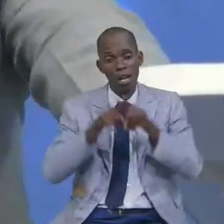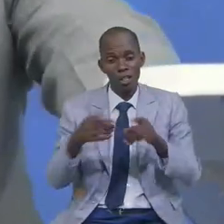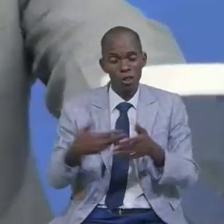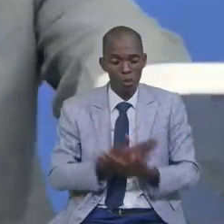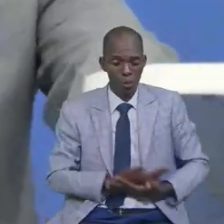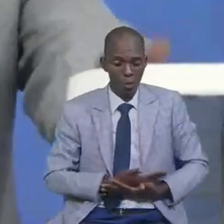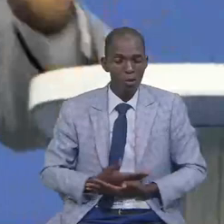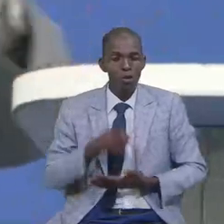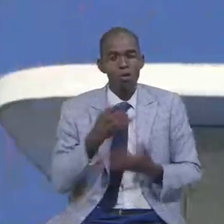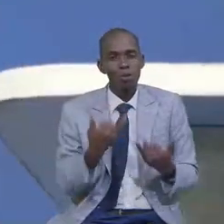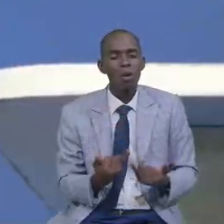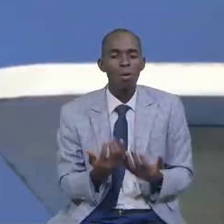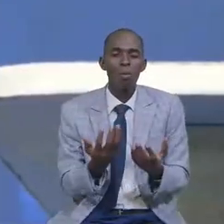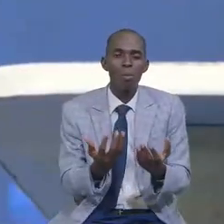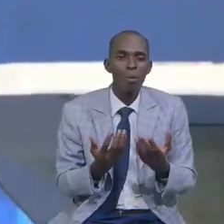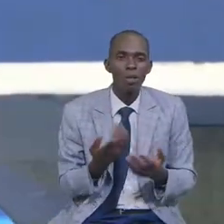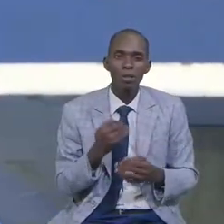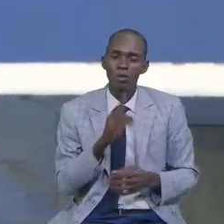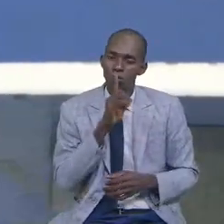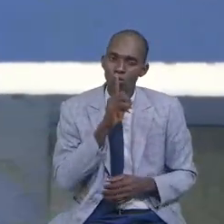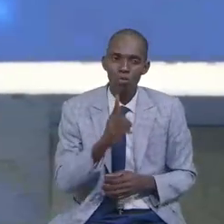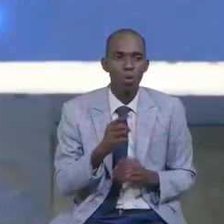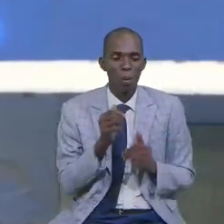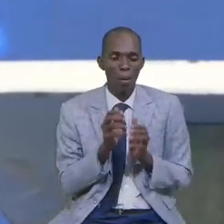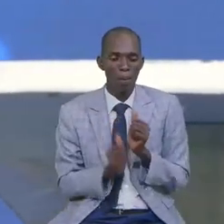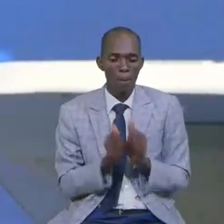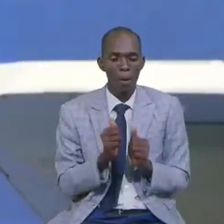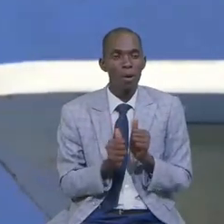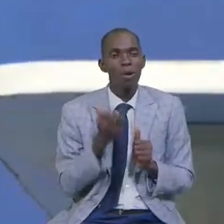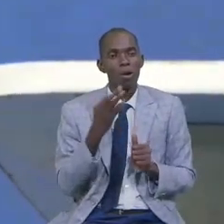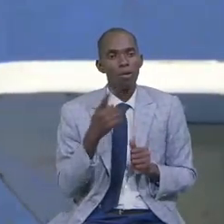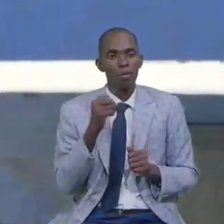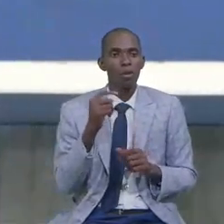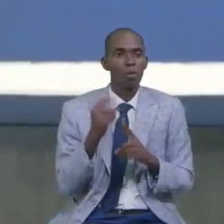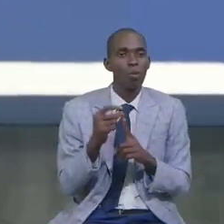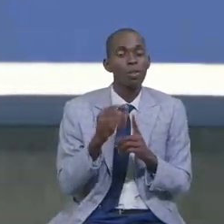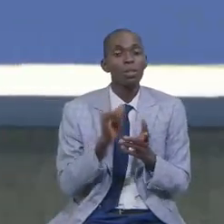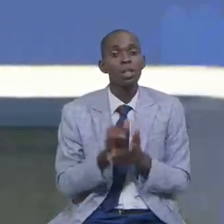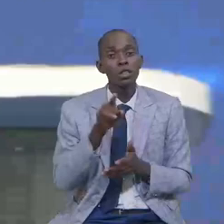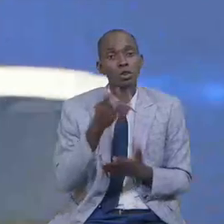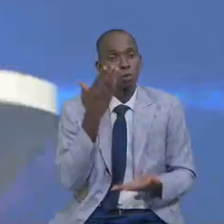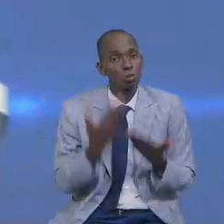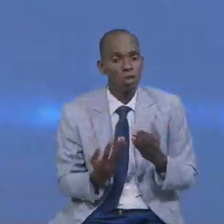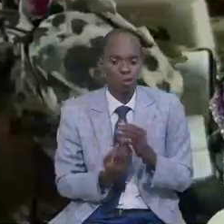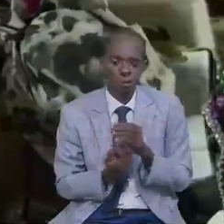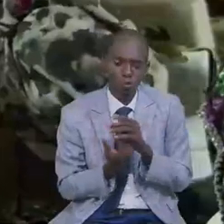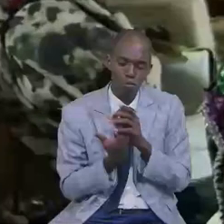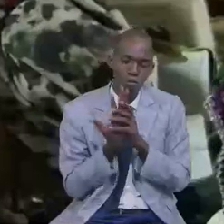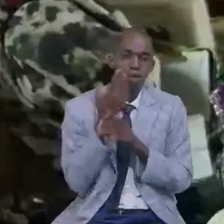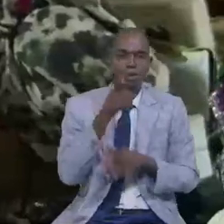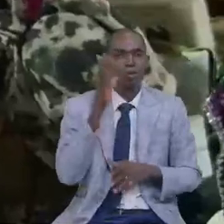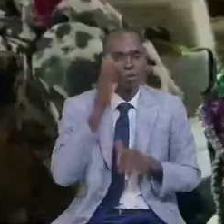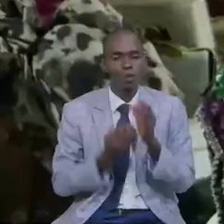désirez le lait spirituel et pur. Afin que par lui, vous croissiez pour le salut. Vous allez